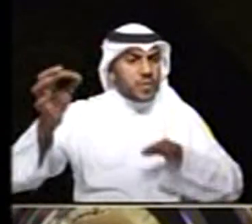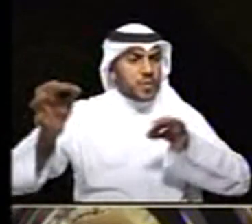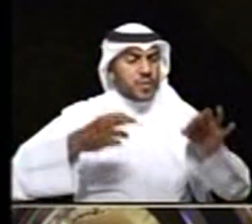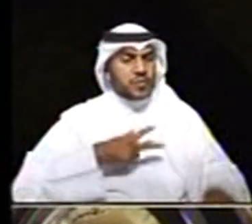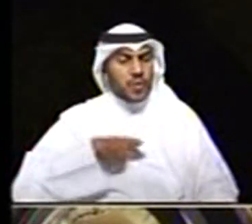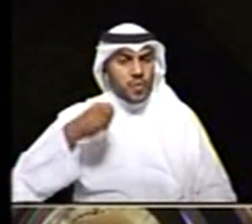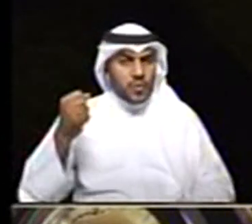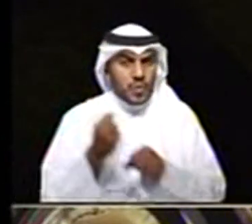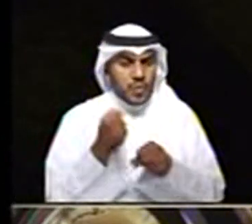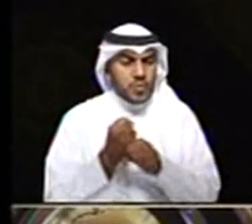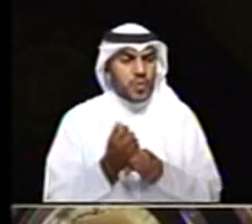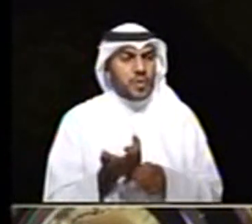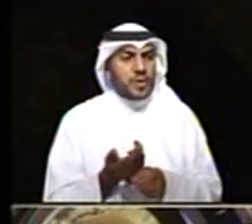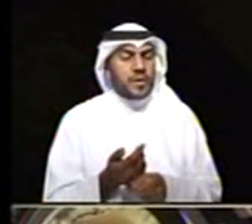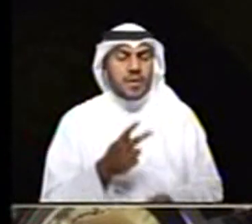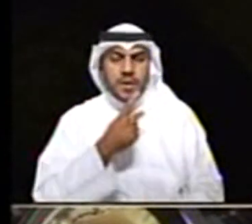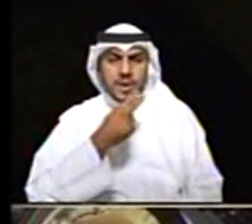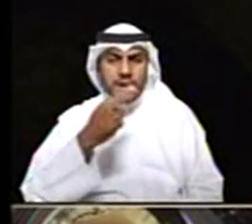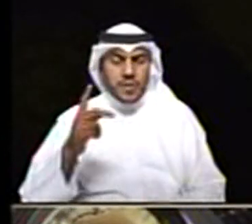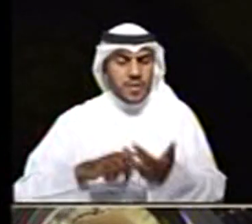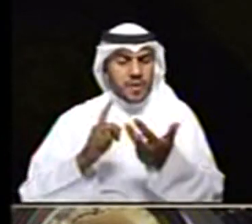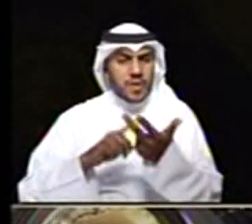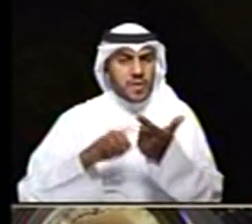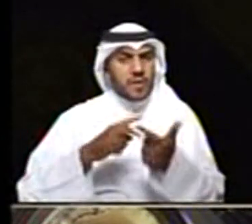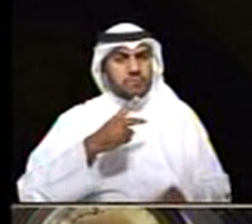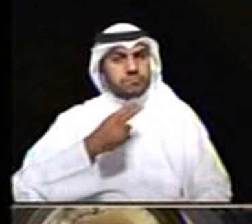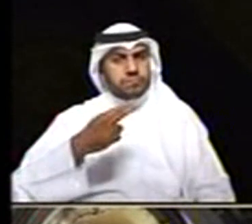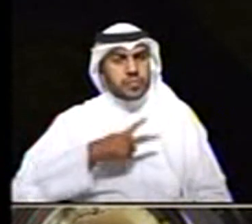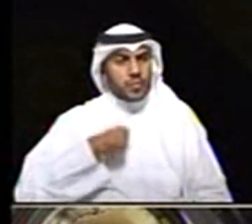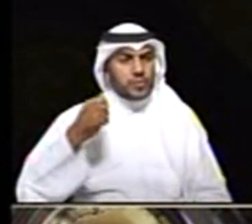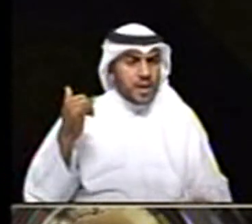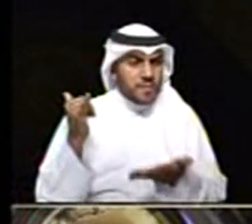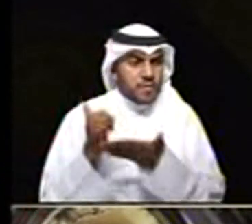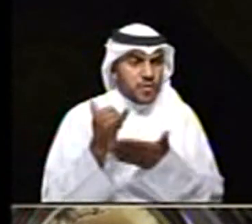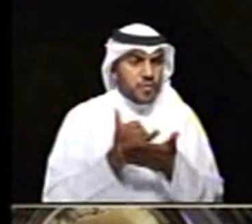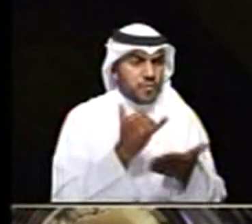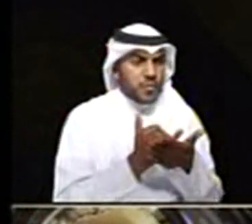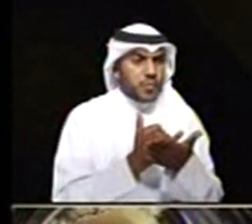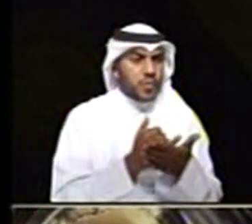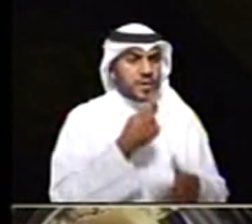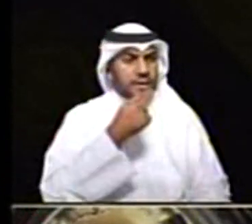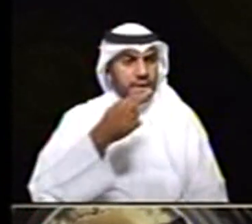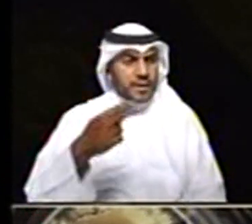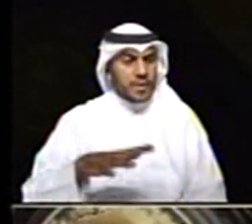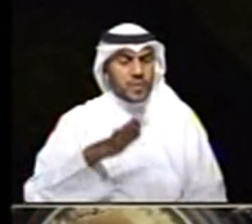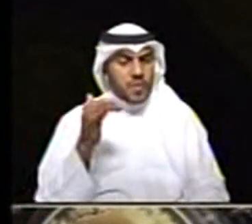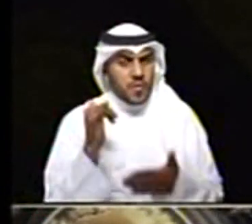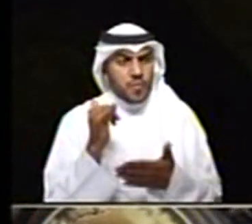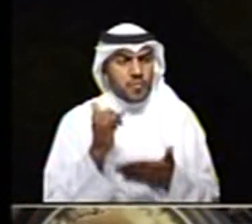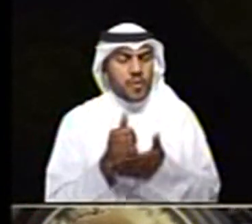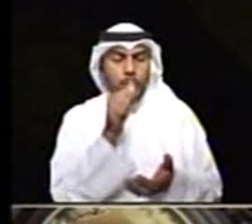وزارة الأشغال أو الهيئة العامة للطرق أو وزارات الدولة كاملة، الإدارة العامة